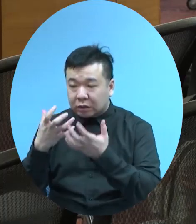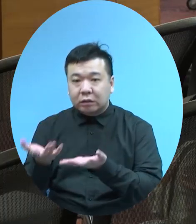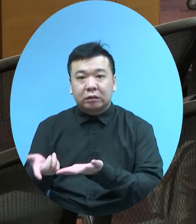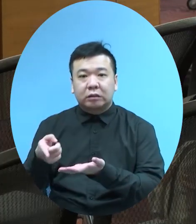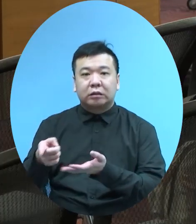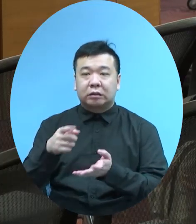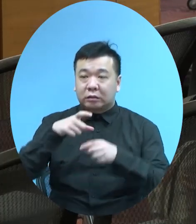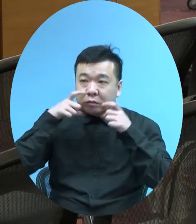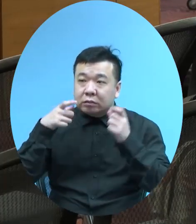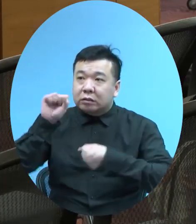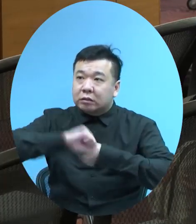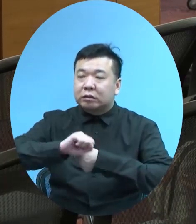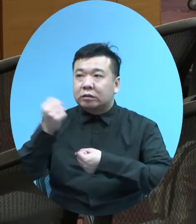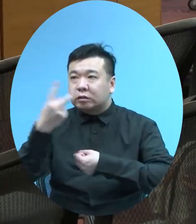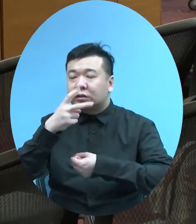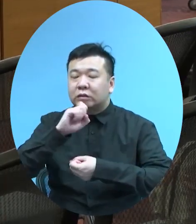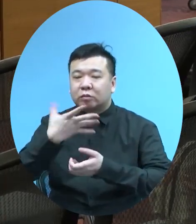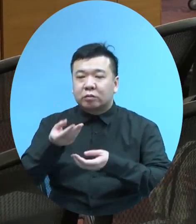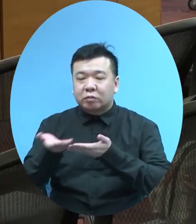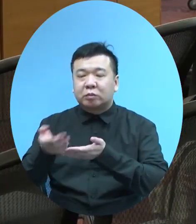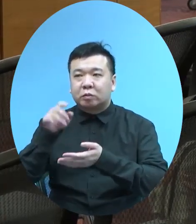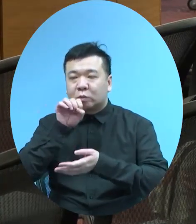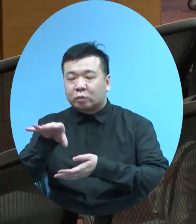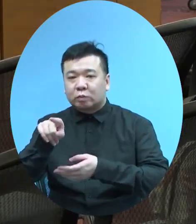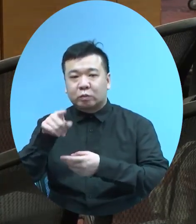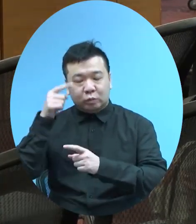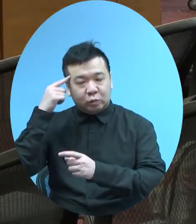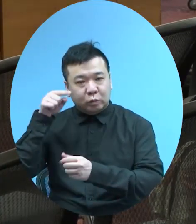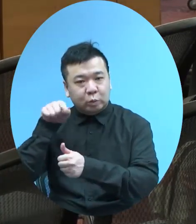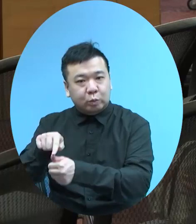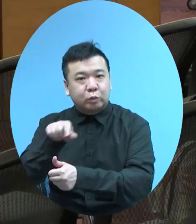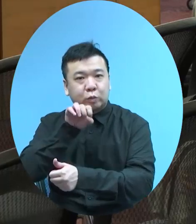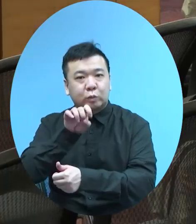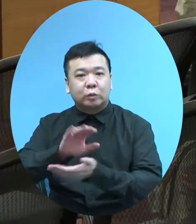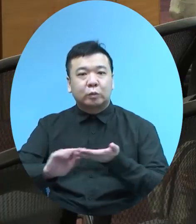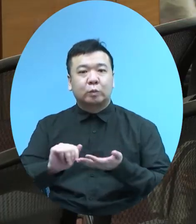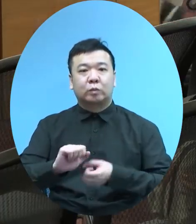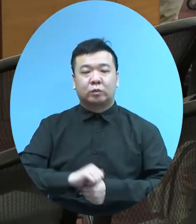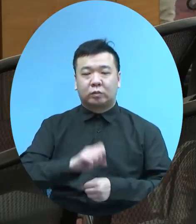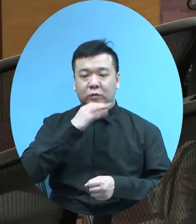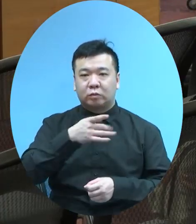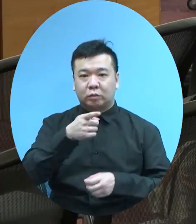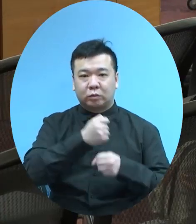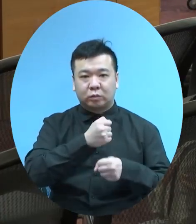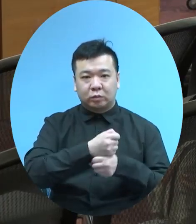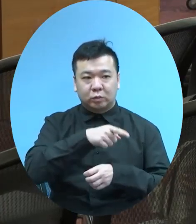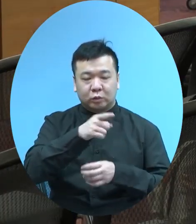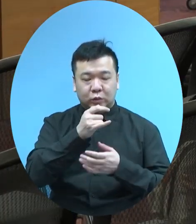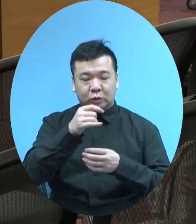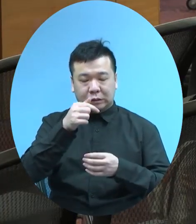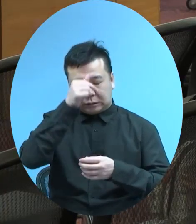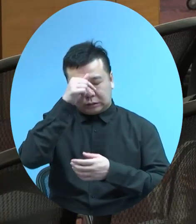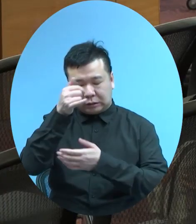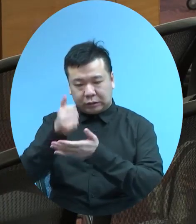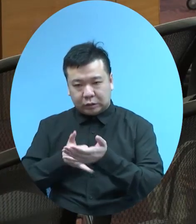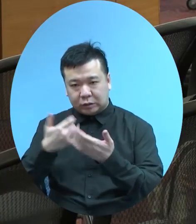除咗戴口罩之外，有冇特別嘅 reminder 俾佢哋咁樣樣？另外就係都係想問翻，即係頭先行家講到，即係出院嗰個出